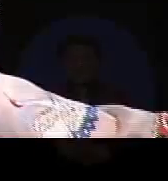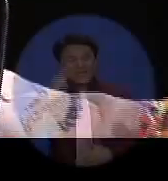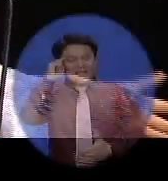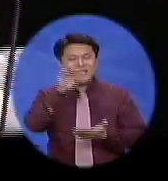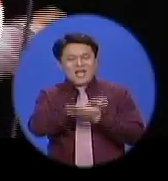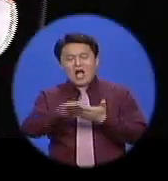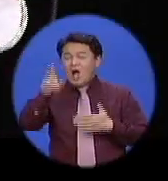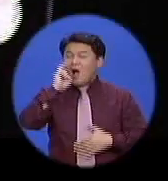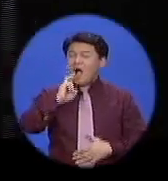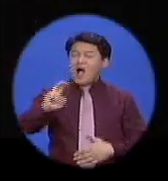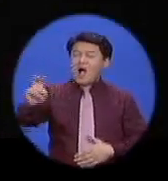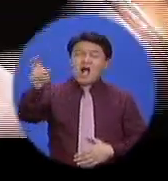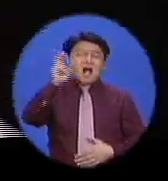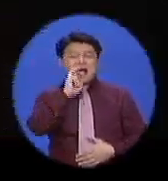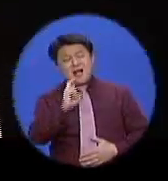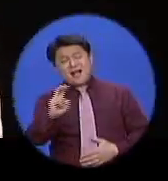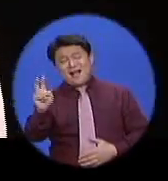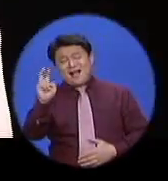시원시원한 노래가락,